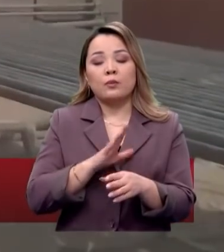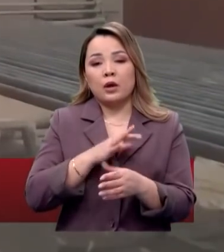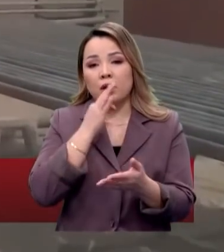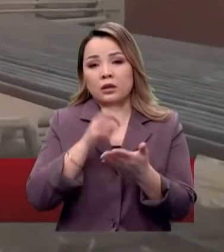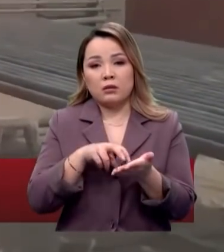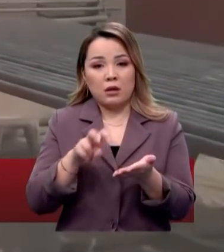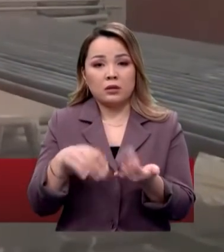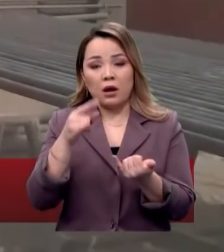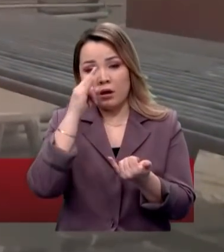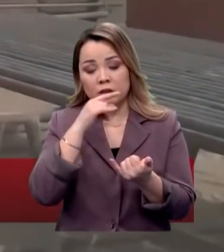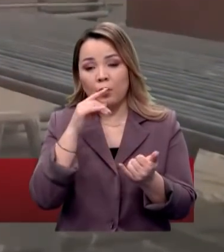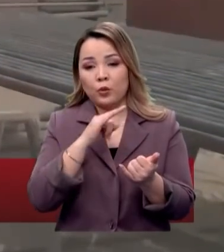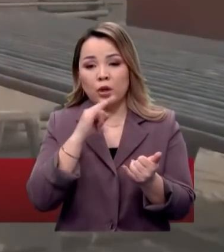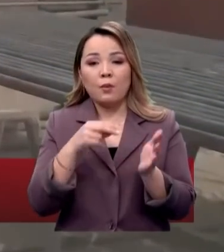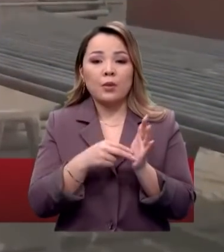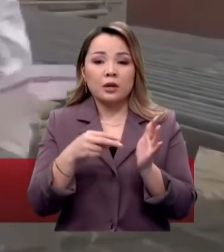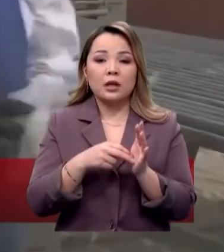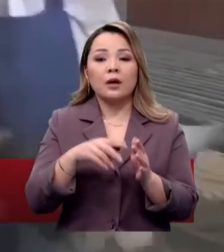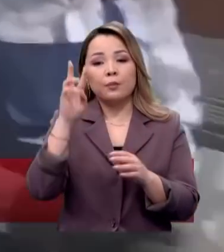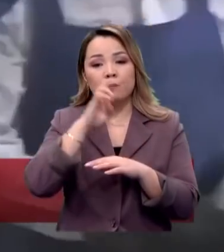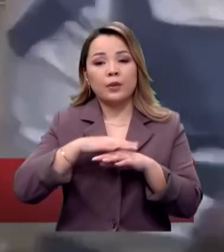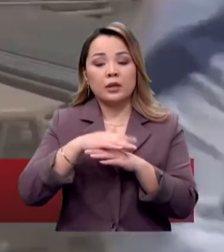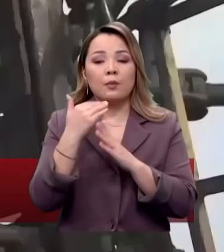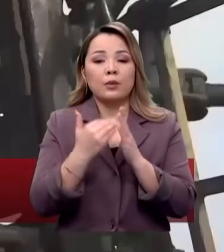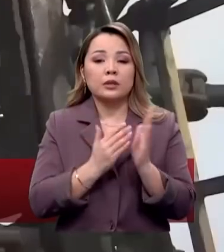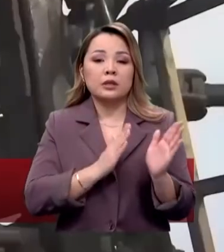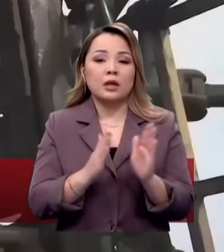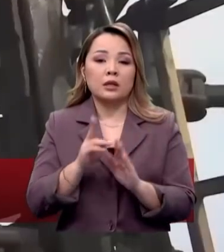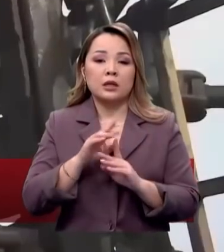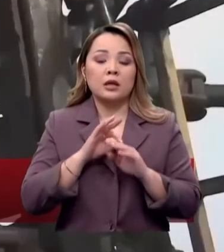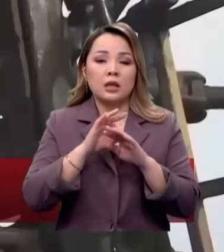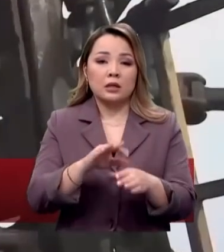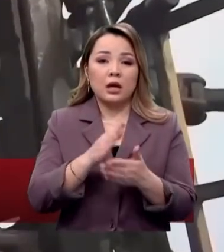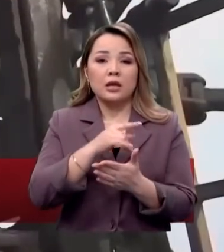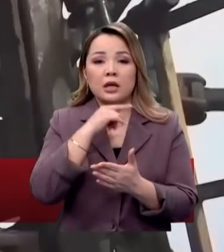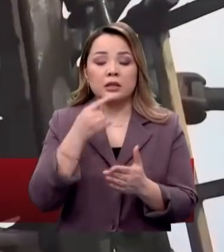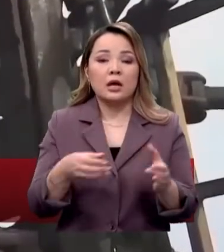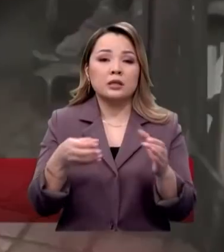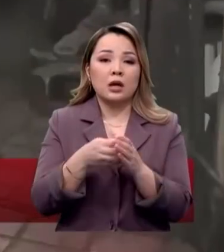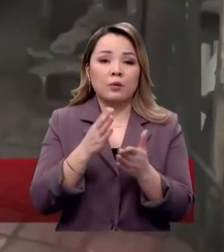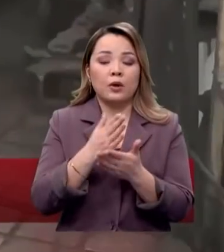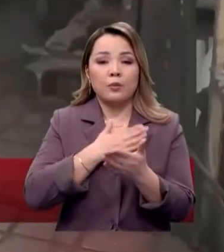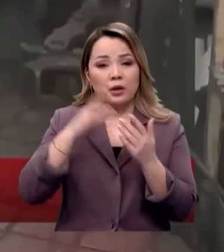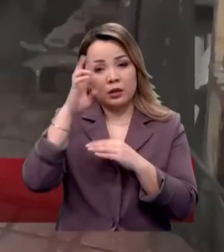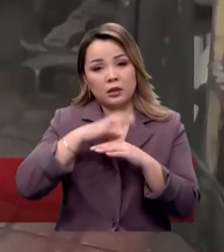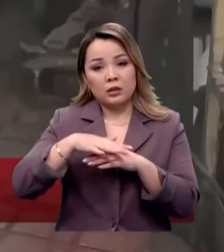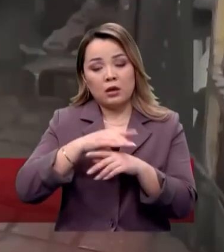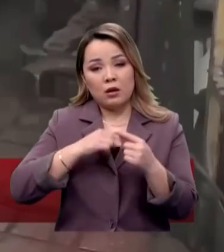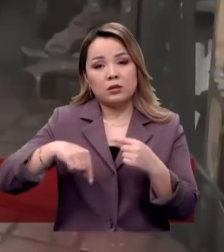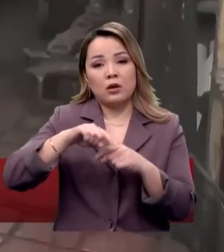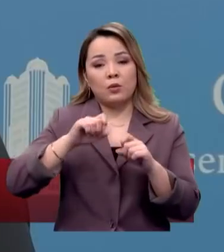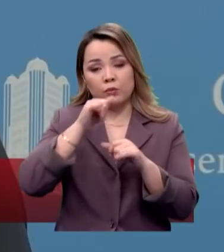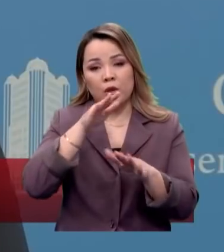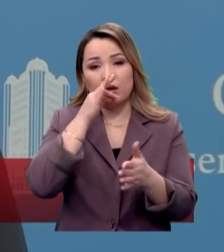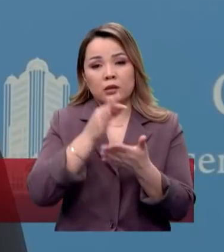Өйткені Қазақстанда мұнай бағасын мемлекет реттеп отырады. Бірақ Ресейге салынатын санкциялар біздің елді айналып өтпесі анық екенін